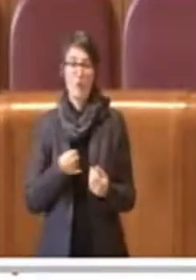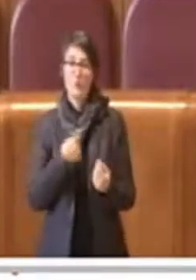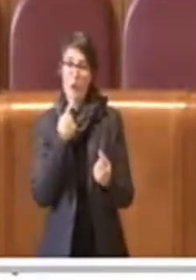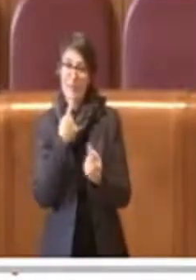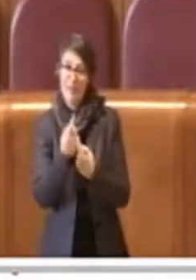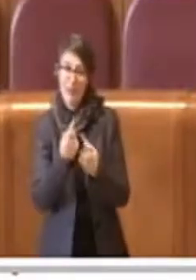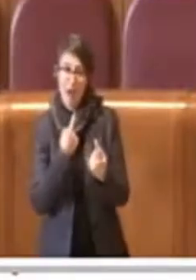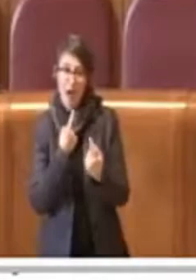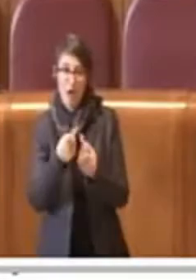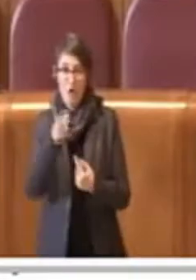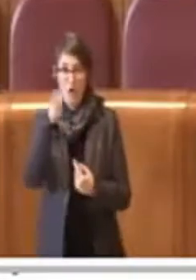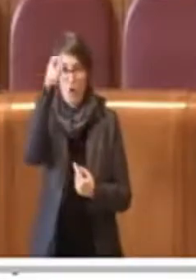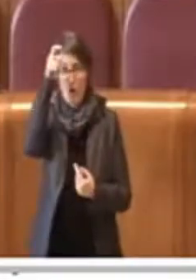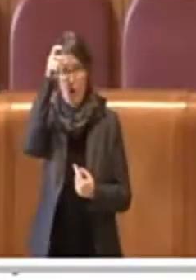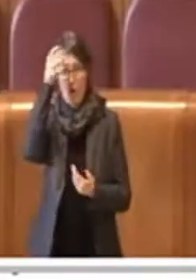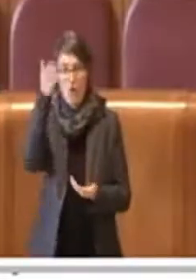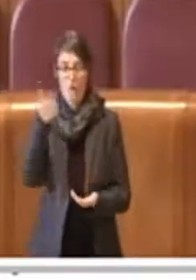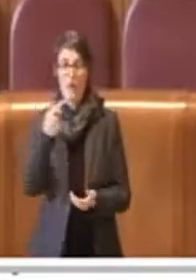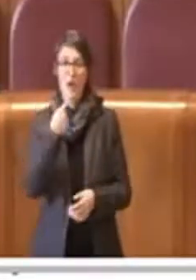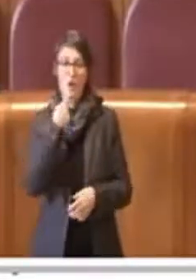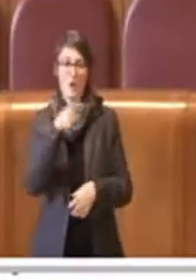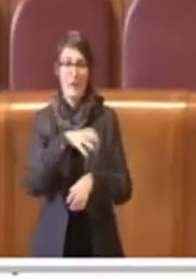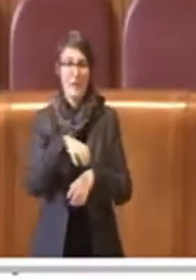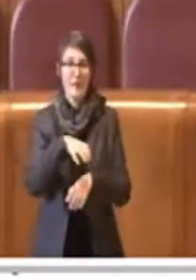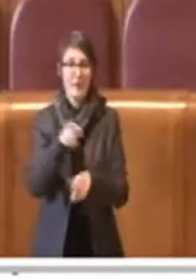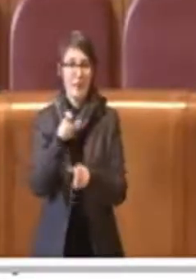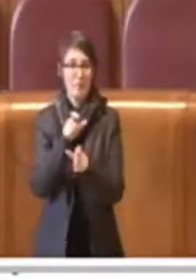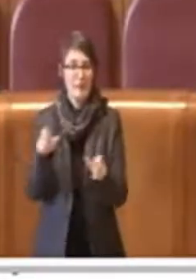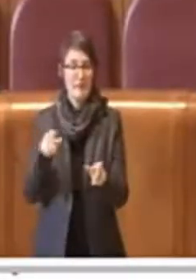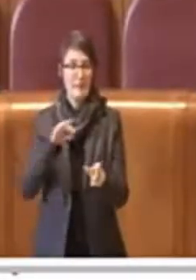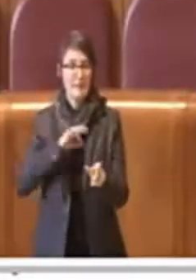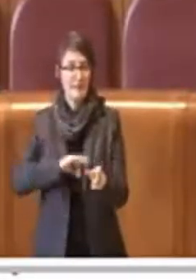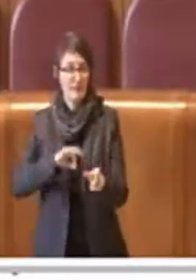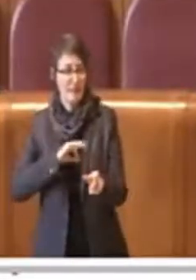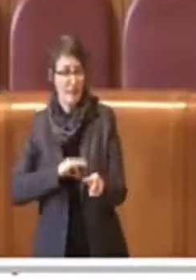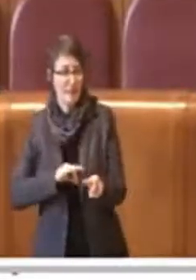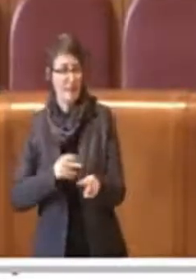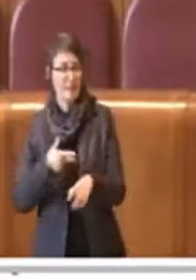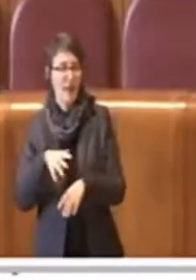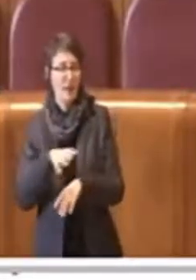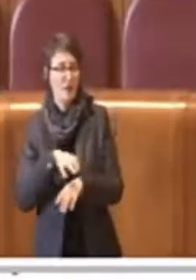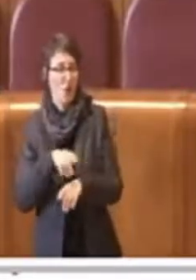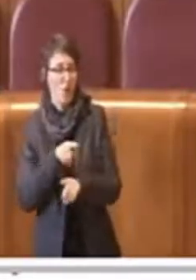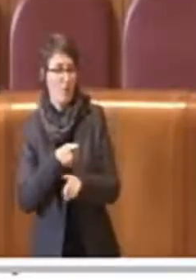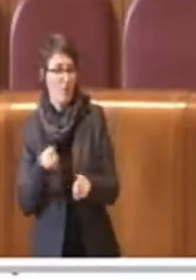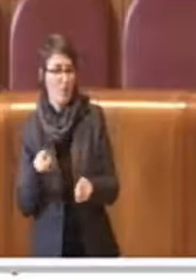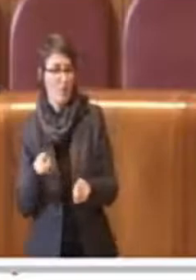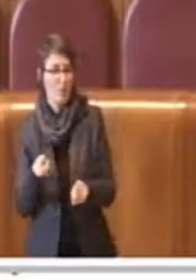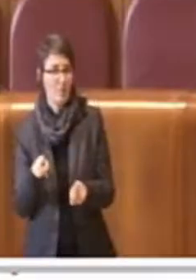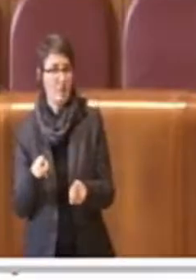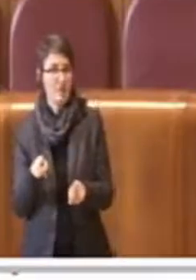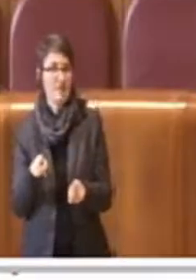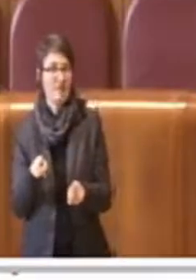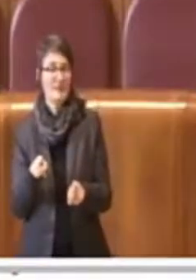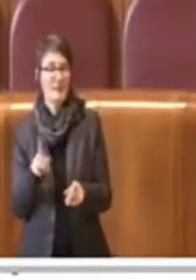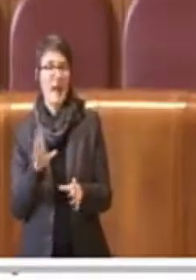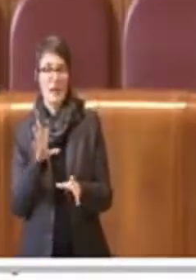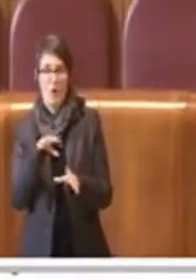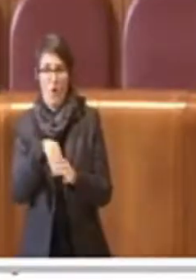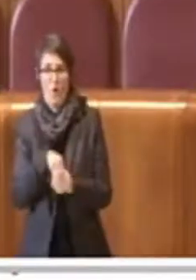nazionale, con i ministri interessati, con i vari ministeri che sono coinvolti su questo